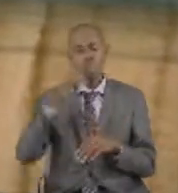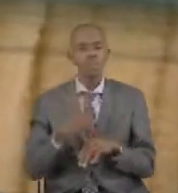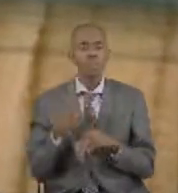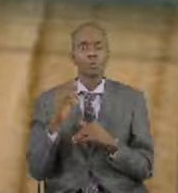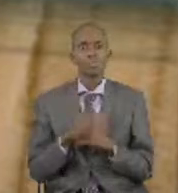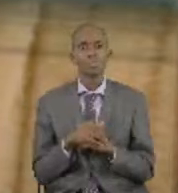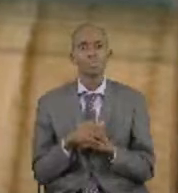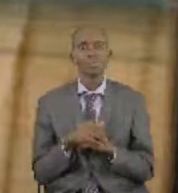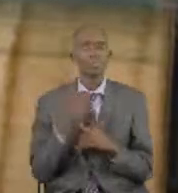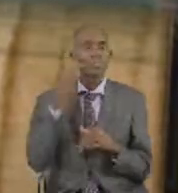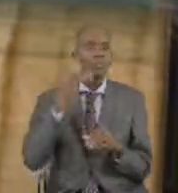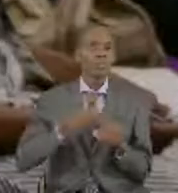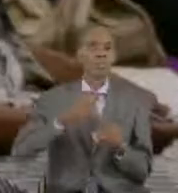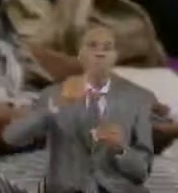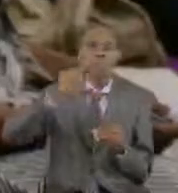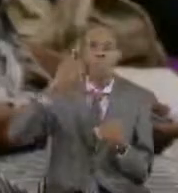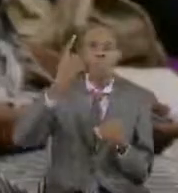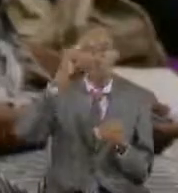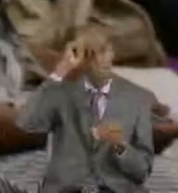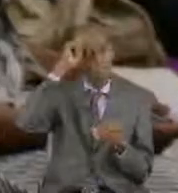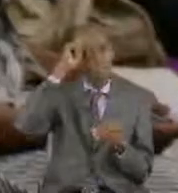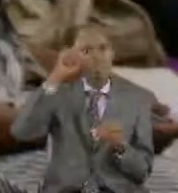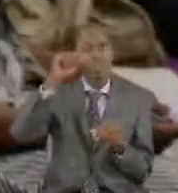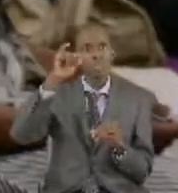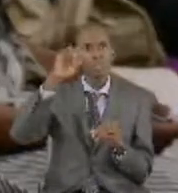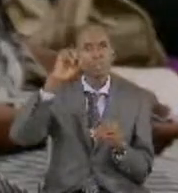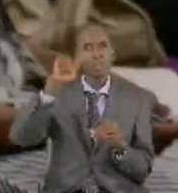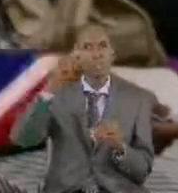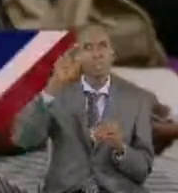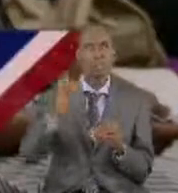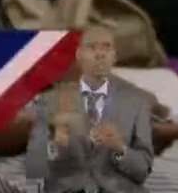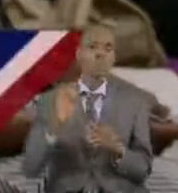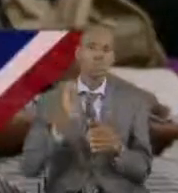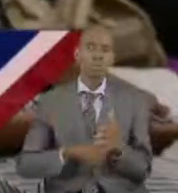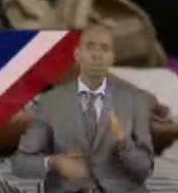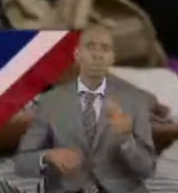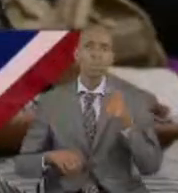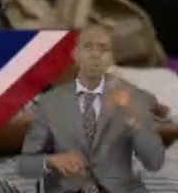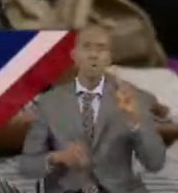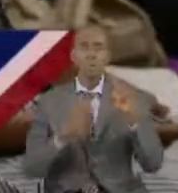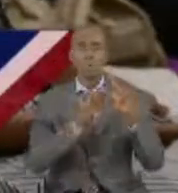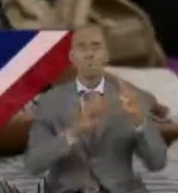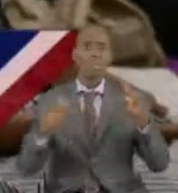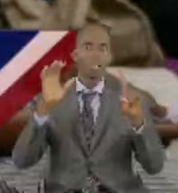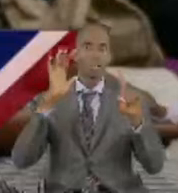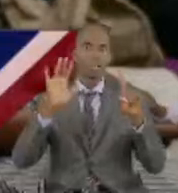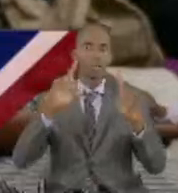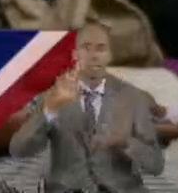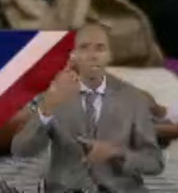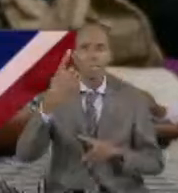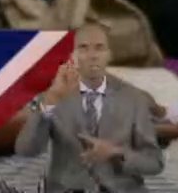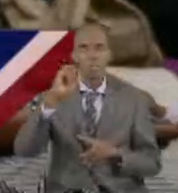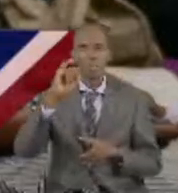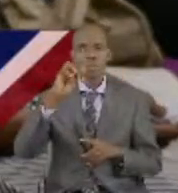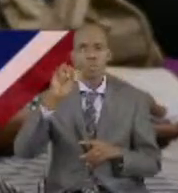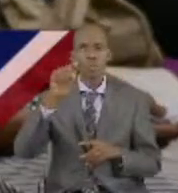moi. Dans 1 Timothée chapitre 1 verset 5. 1 Timothée, première épître de Timothée chapitre